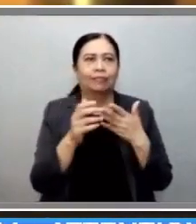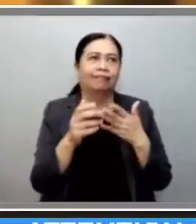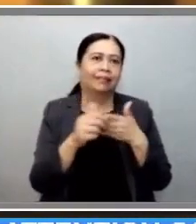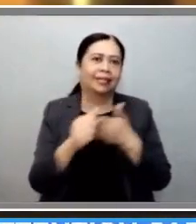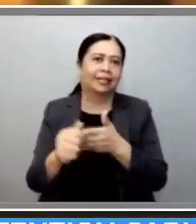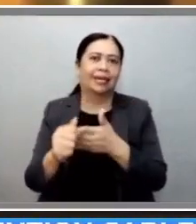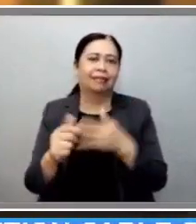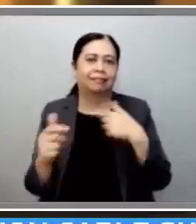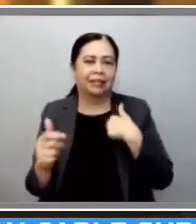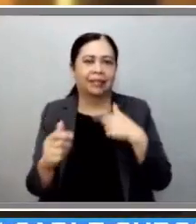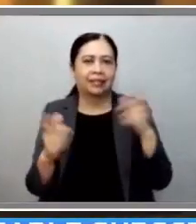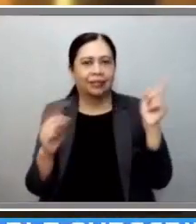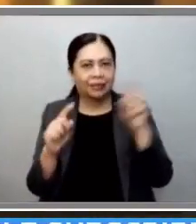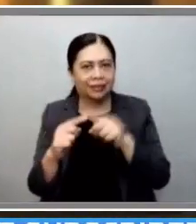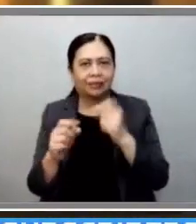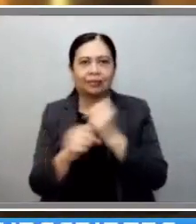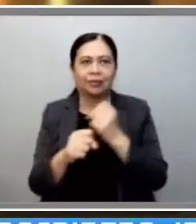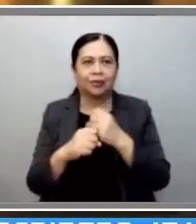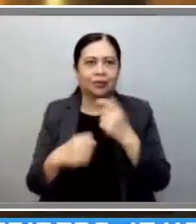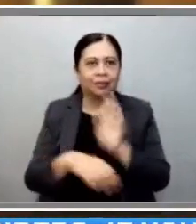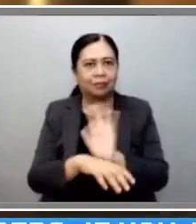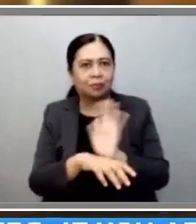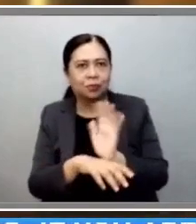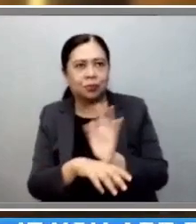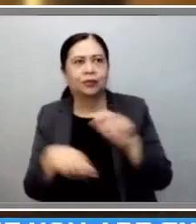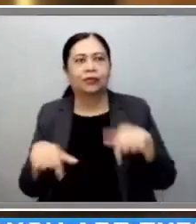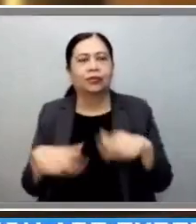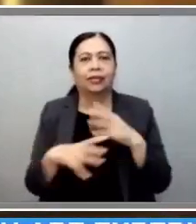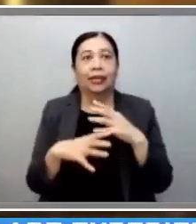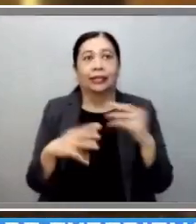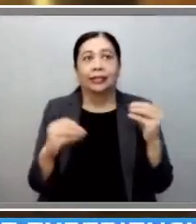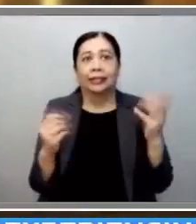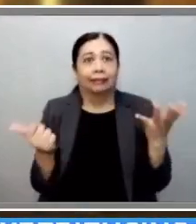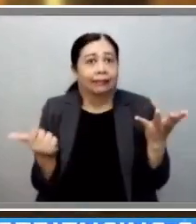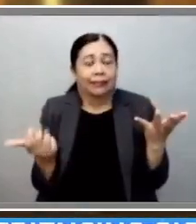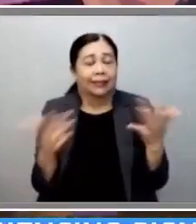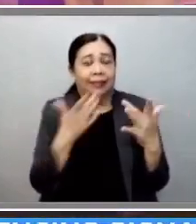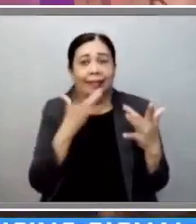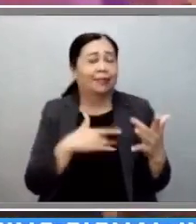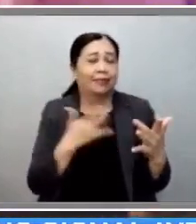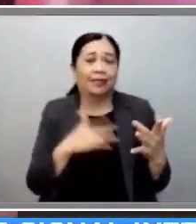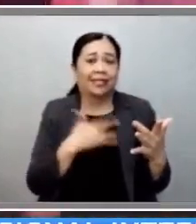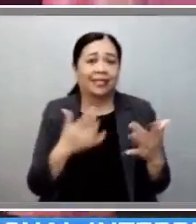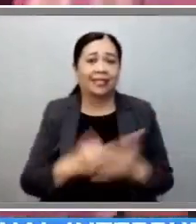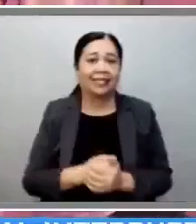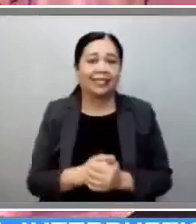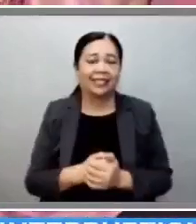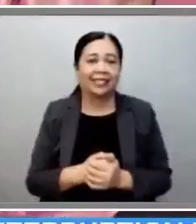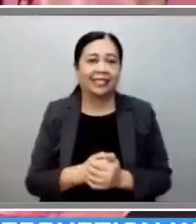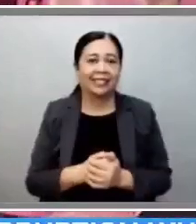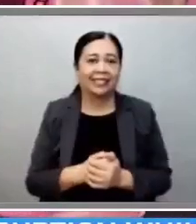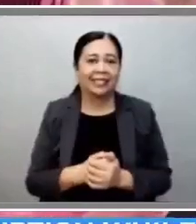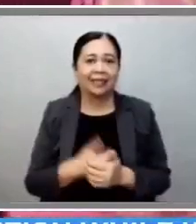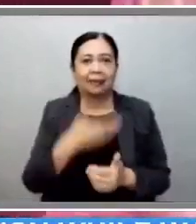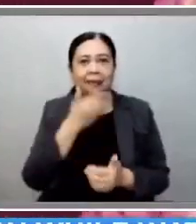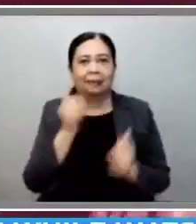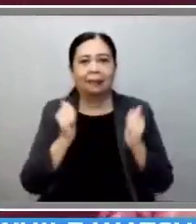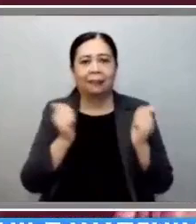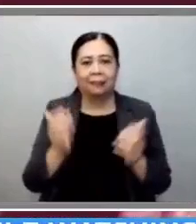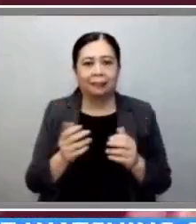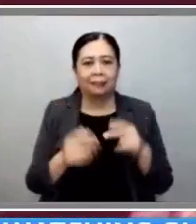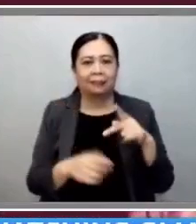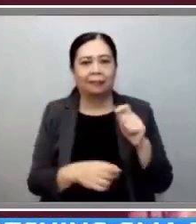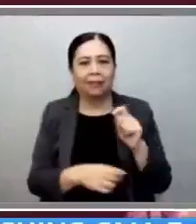sa paggawa ng project na to. And yun, ang sarap sa feeling. Best Actress si Pat Ting